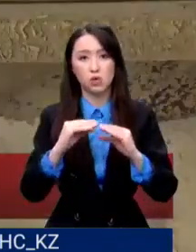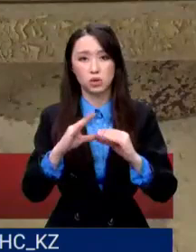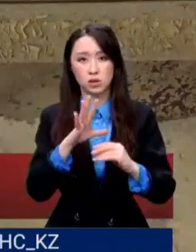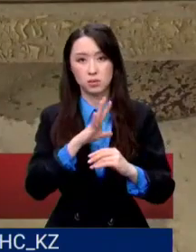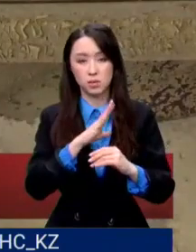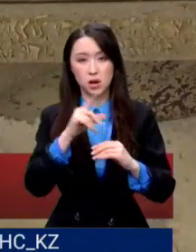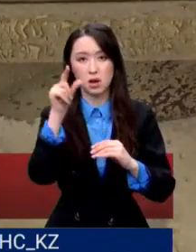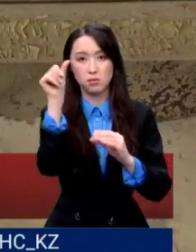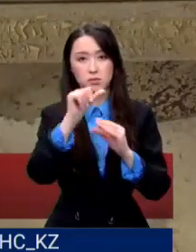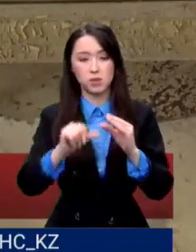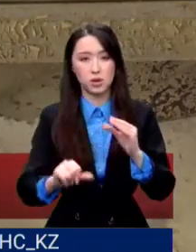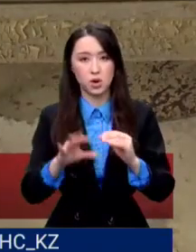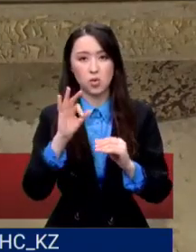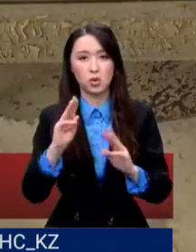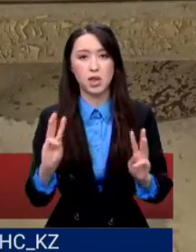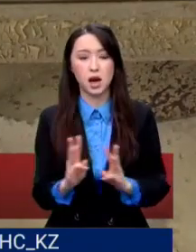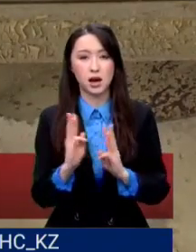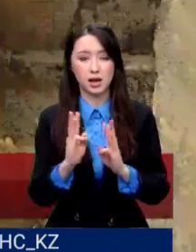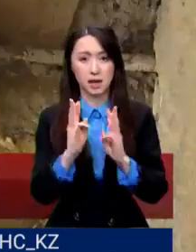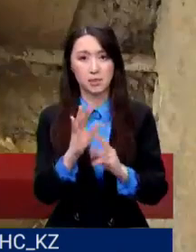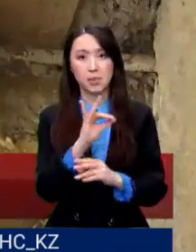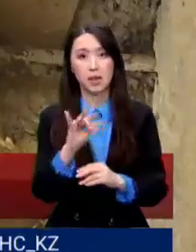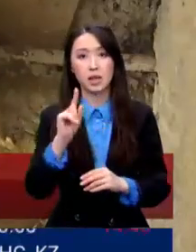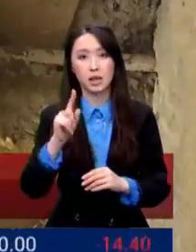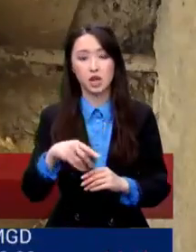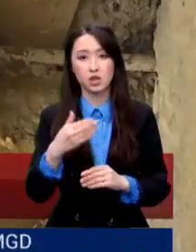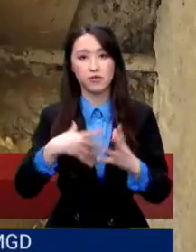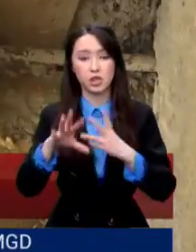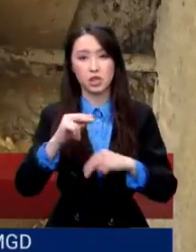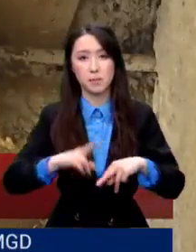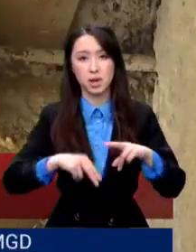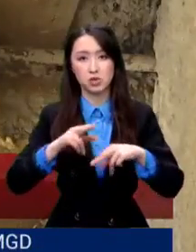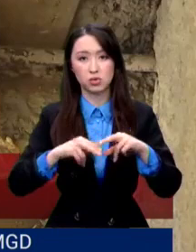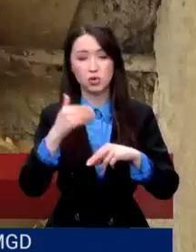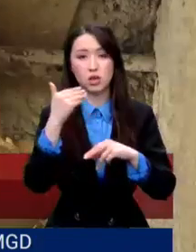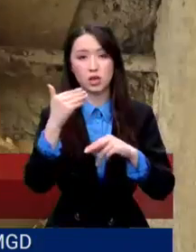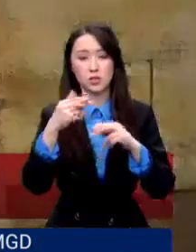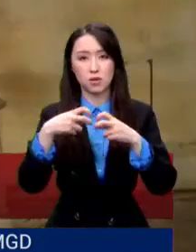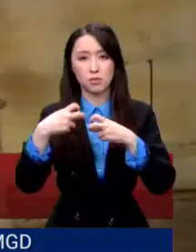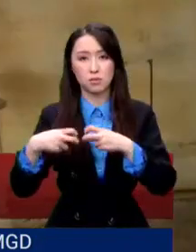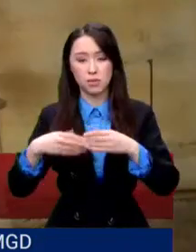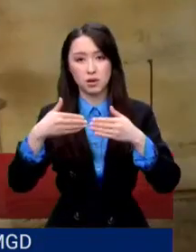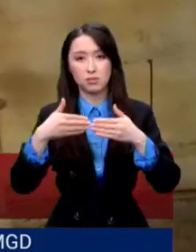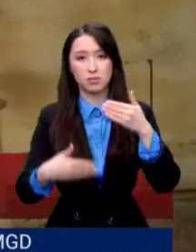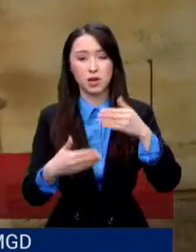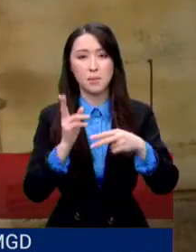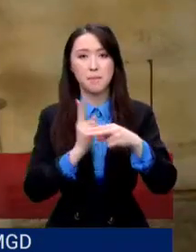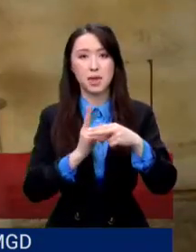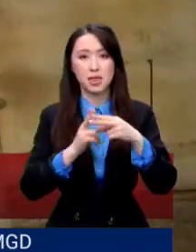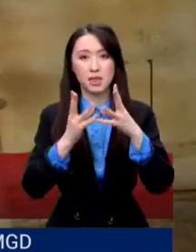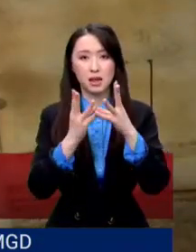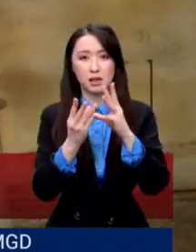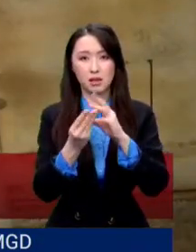балки потрескались от огня. И, по сути, вот эта вся конструкция, ее повело. Здесь металл плавился. Видите,